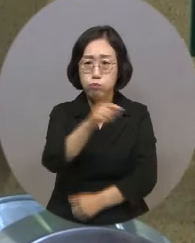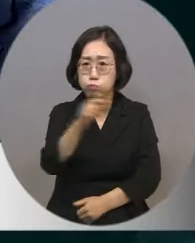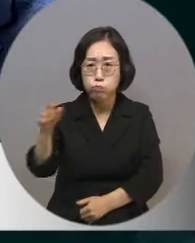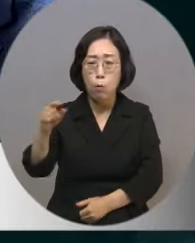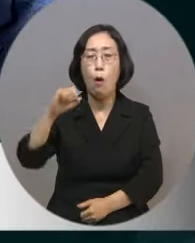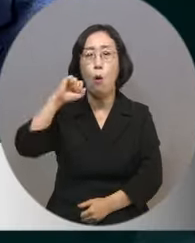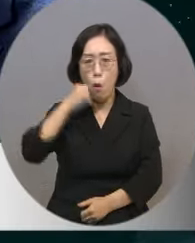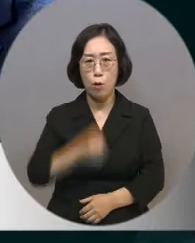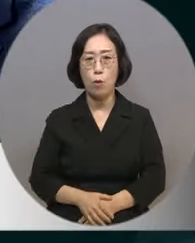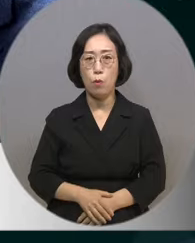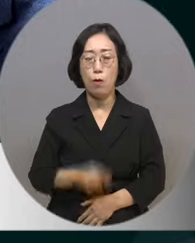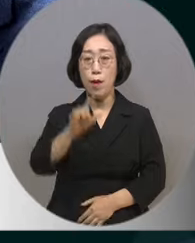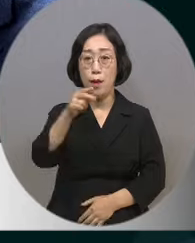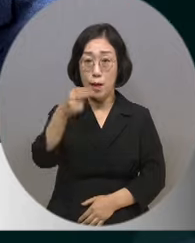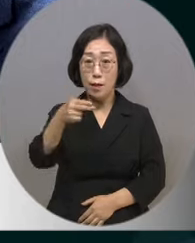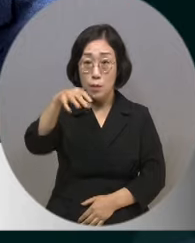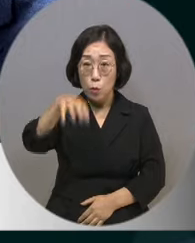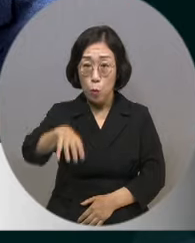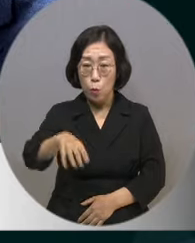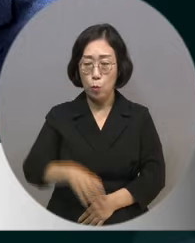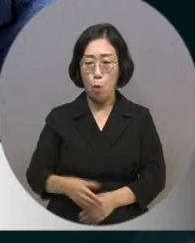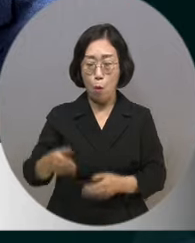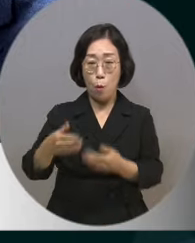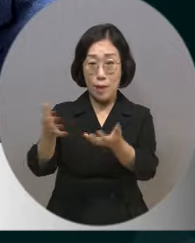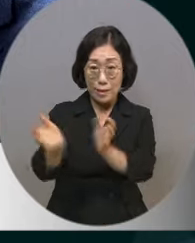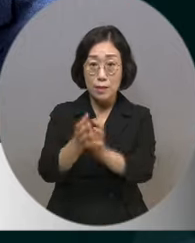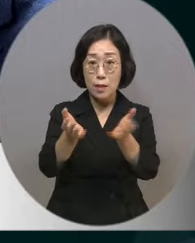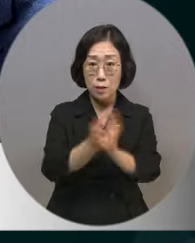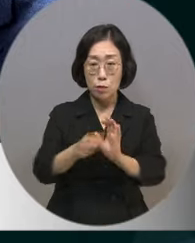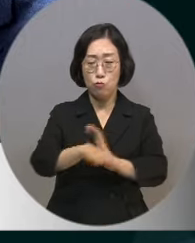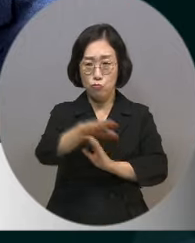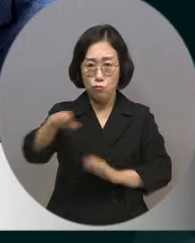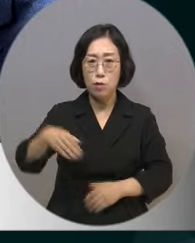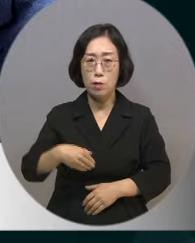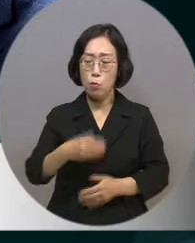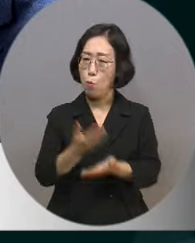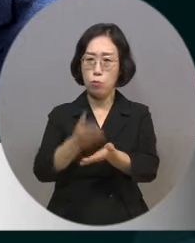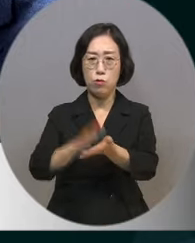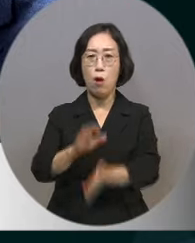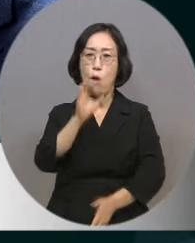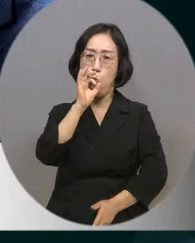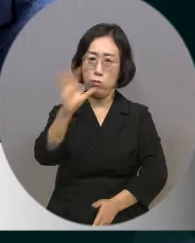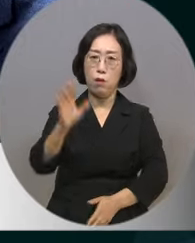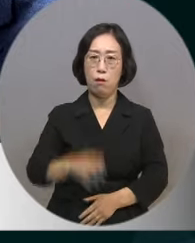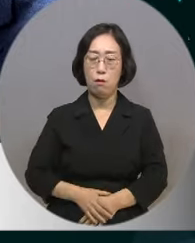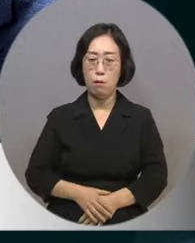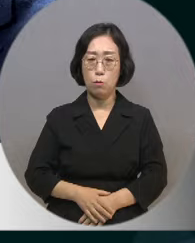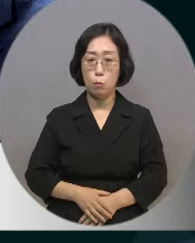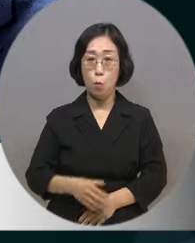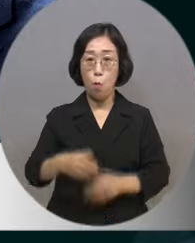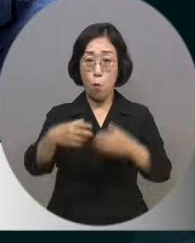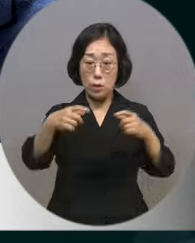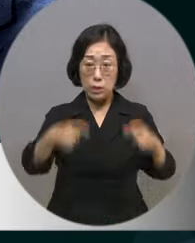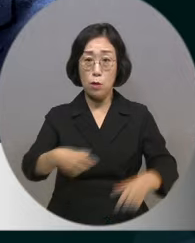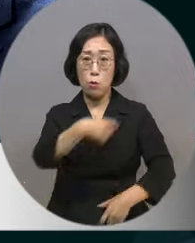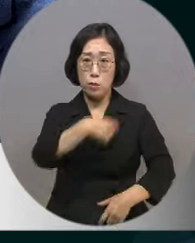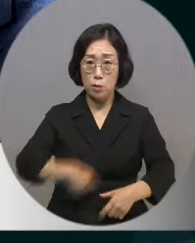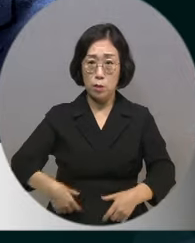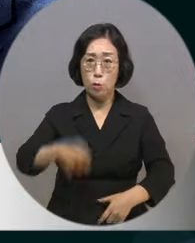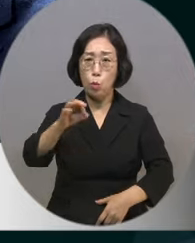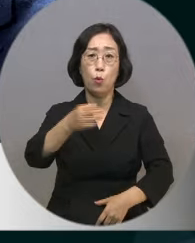않습니다. LH나 뭐 관련된 단체에서는 자기들이 고쳐줄 수가 없다. 그다음에 지자체도 또 예산이 없다.